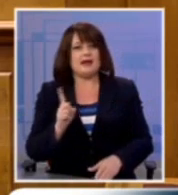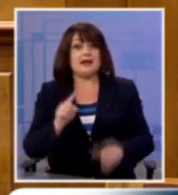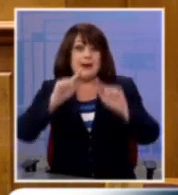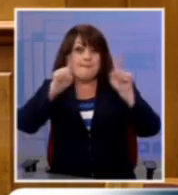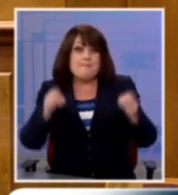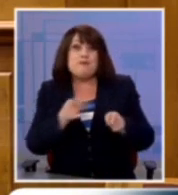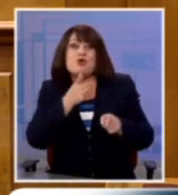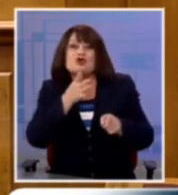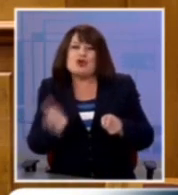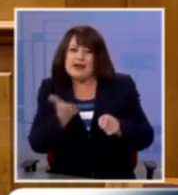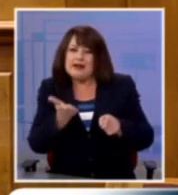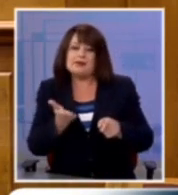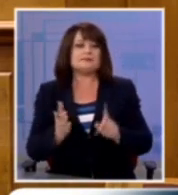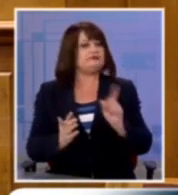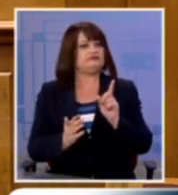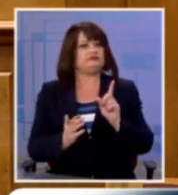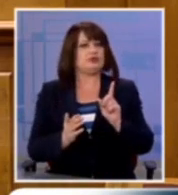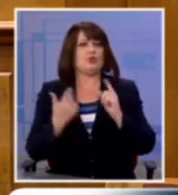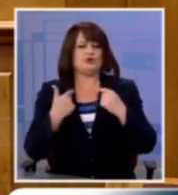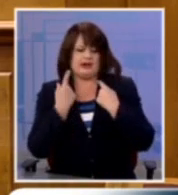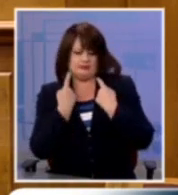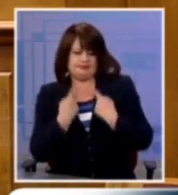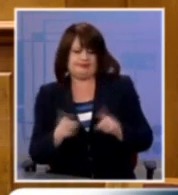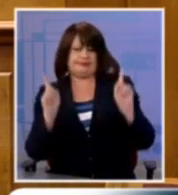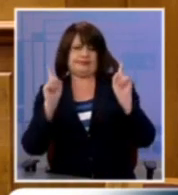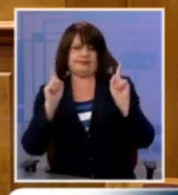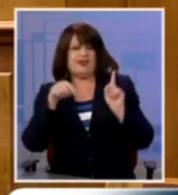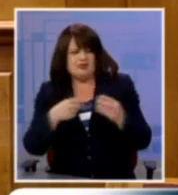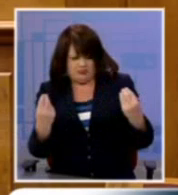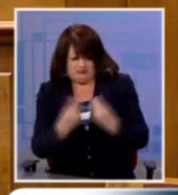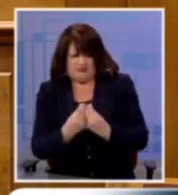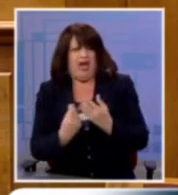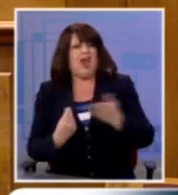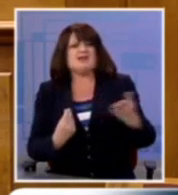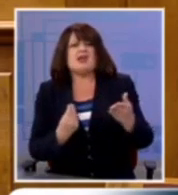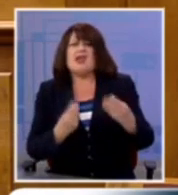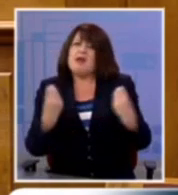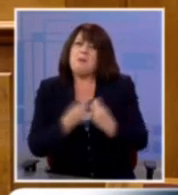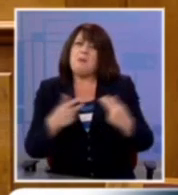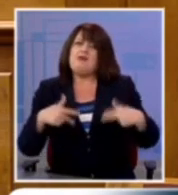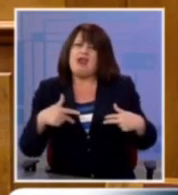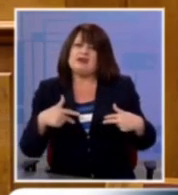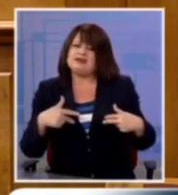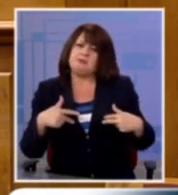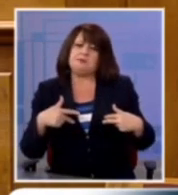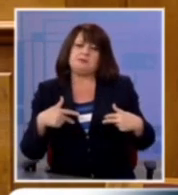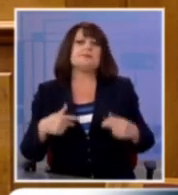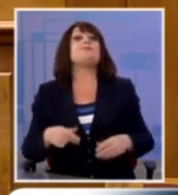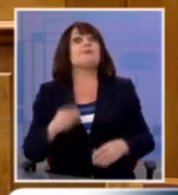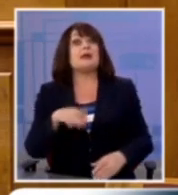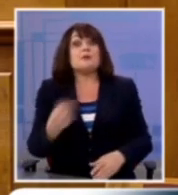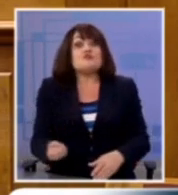παρένθεση, ούτε μια παραξενιά της περίοδου. Η κυβέρνηση της αριστεράς είναι το